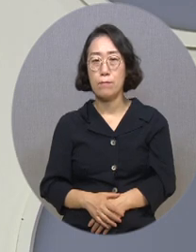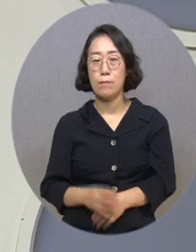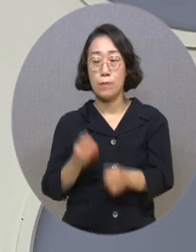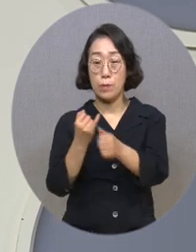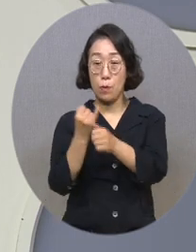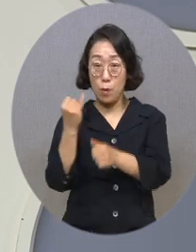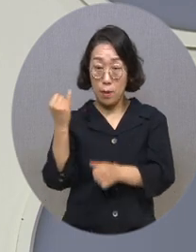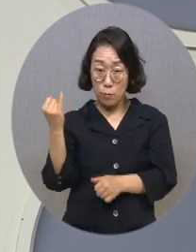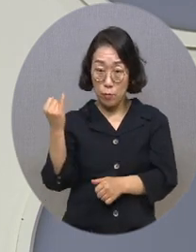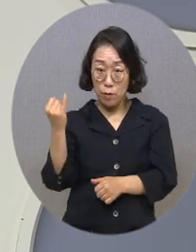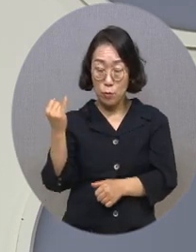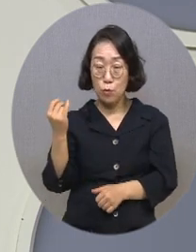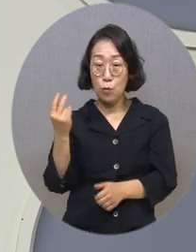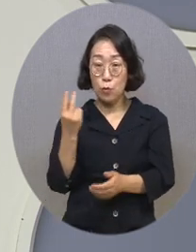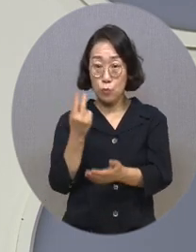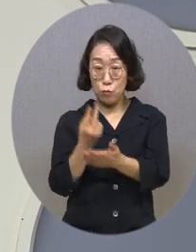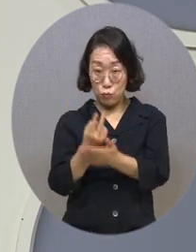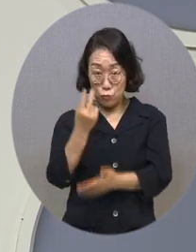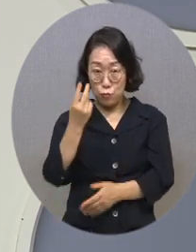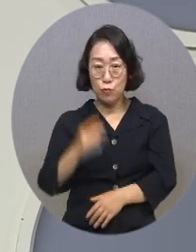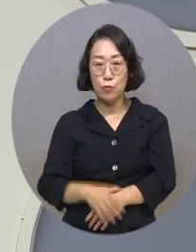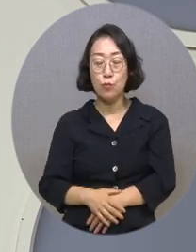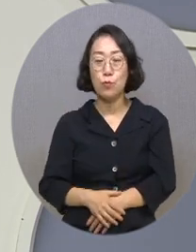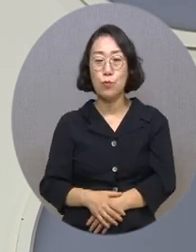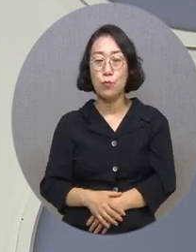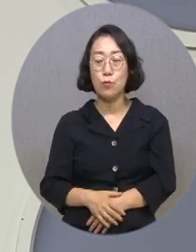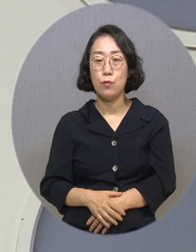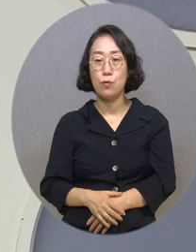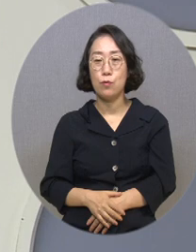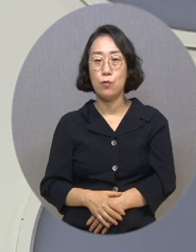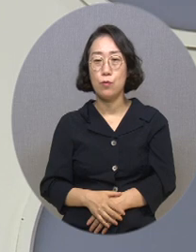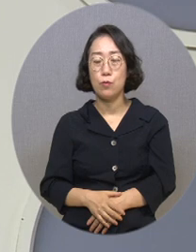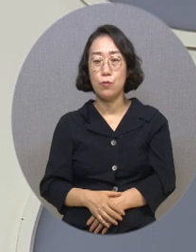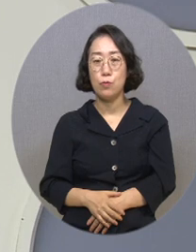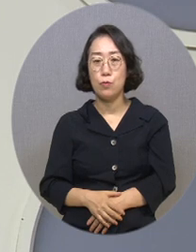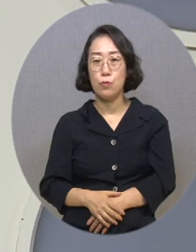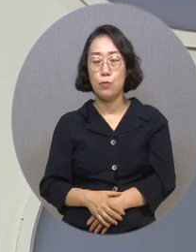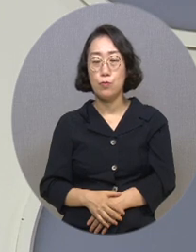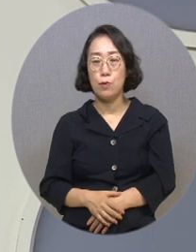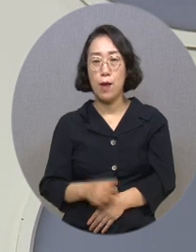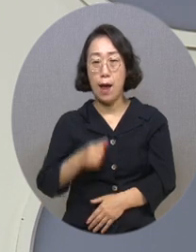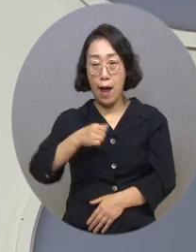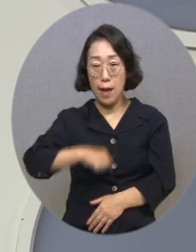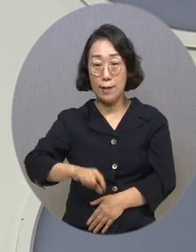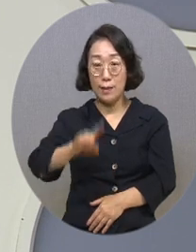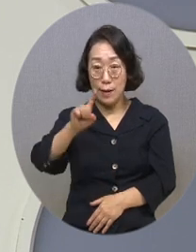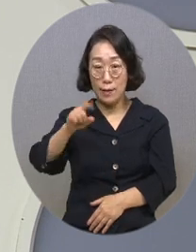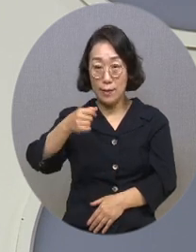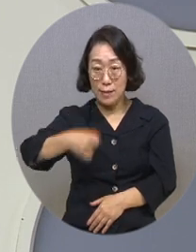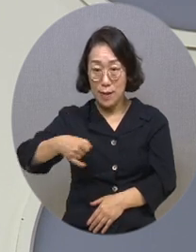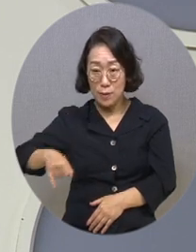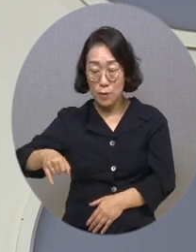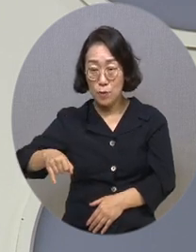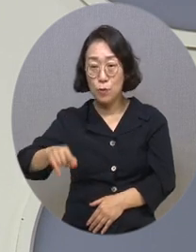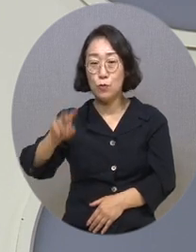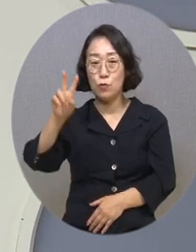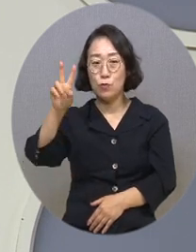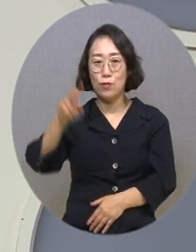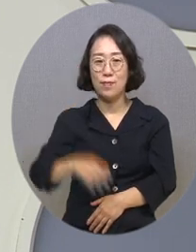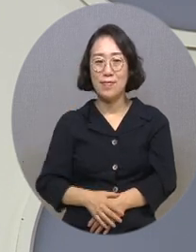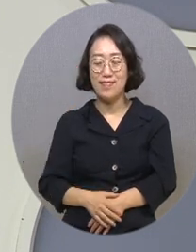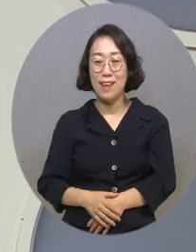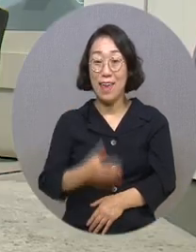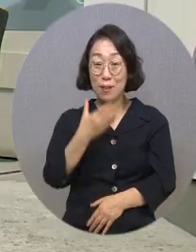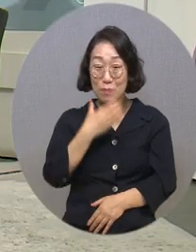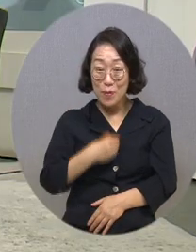그러니까 마누라하고 저하고 지금 사는 게 그리고 일남 이녀. 아 일남. 네. 근데 아니, 다복하신 거. 뭐